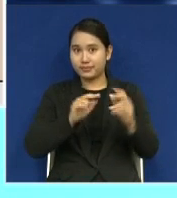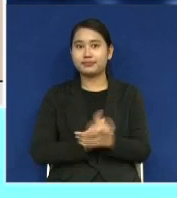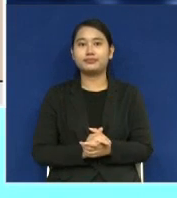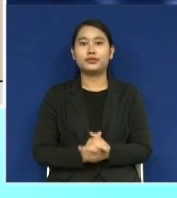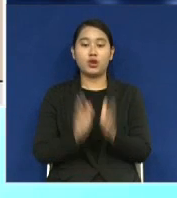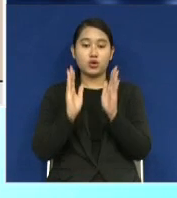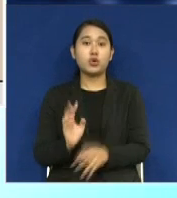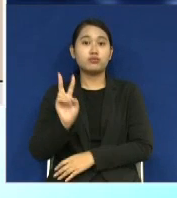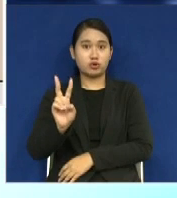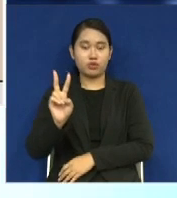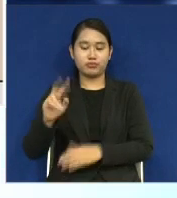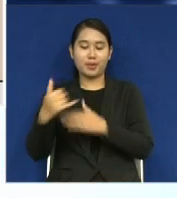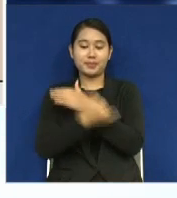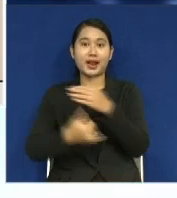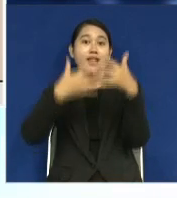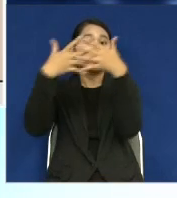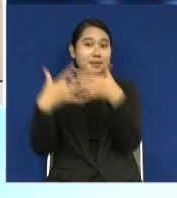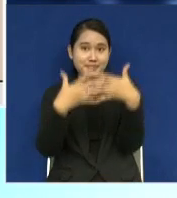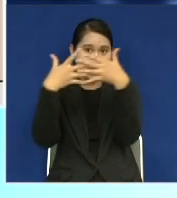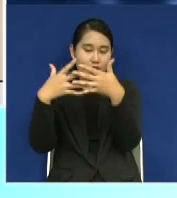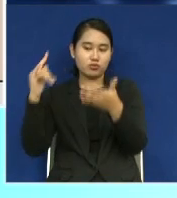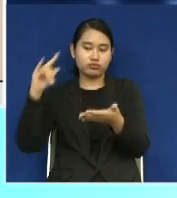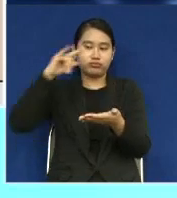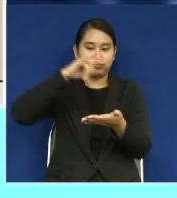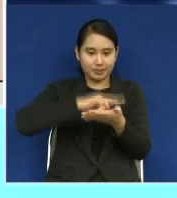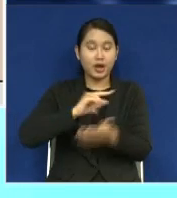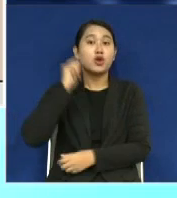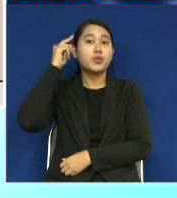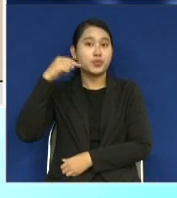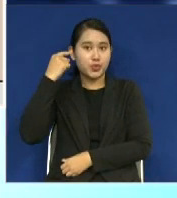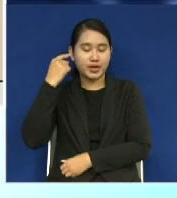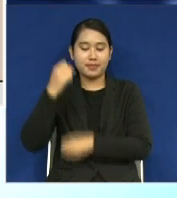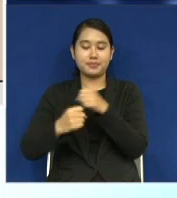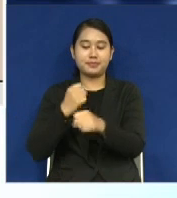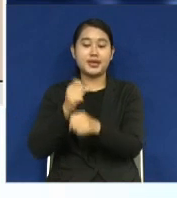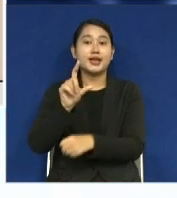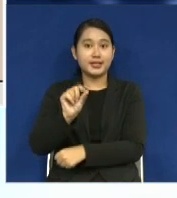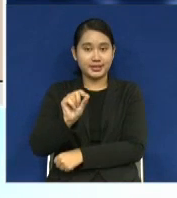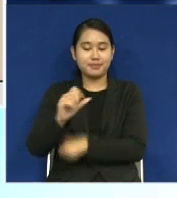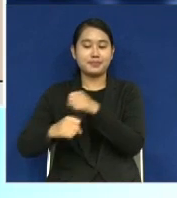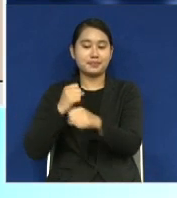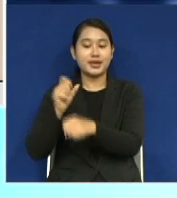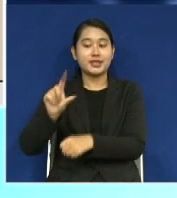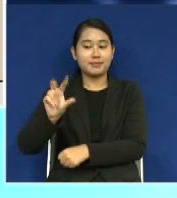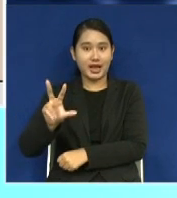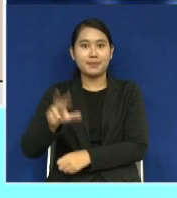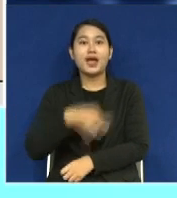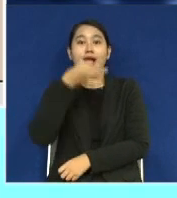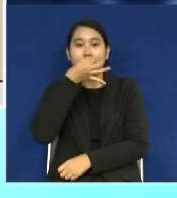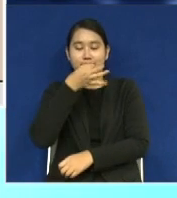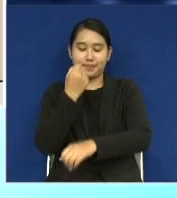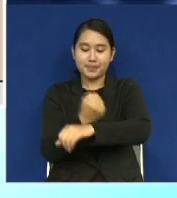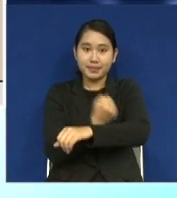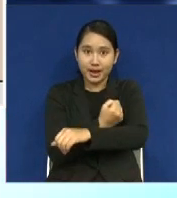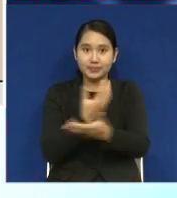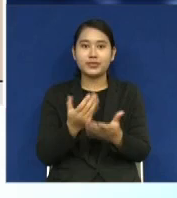เดินทางกลับมาจากประเทศสหรัฐอเมริกานะคะเป็นเพศหญิงอายุ20ปีและ23ปีอาชีพรับจ้างเดินท